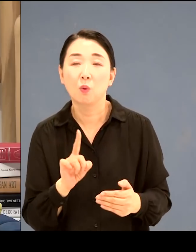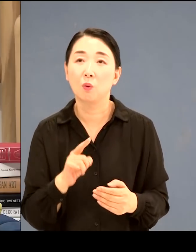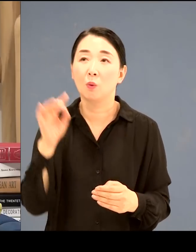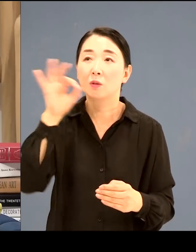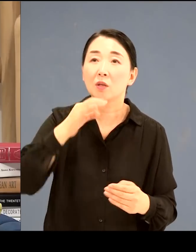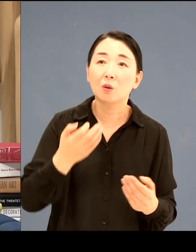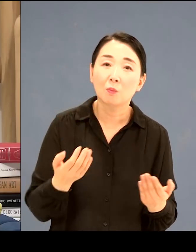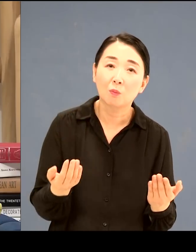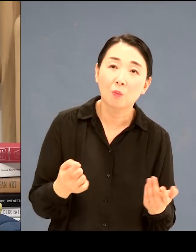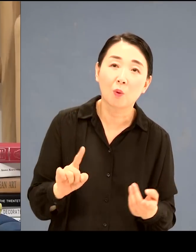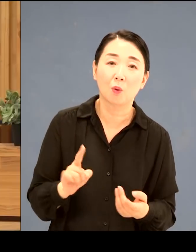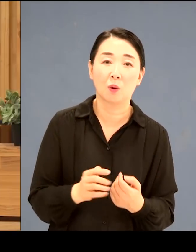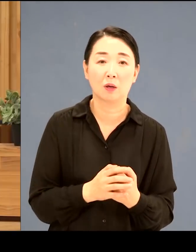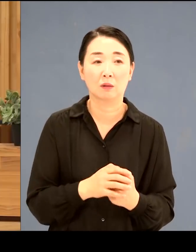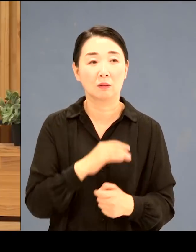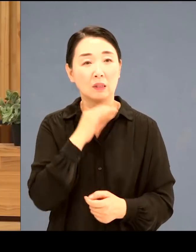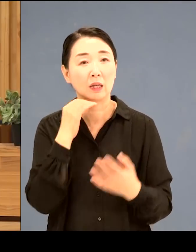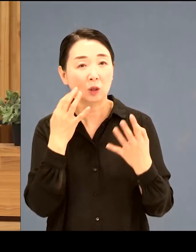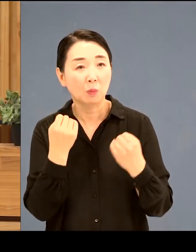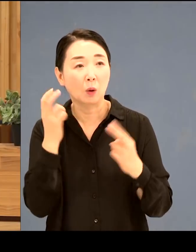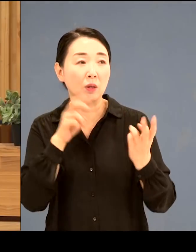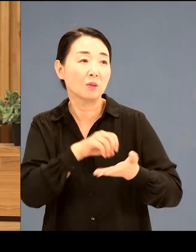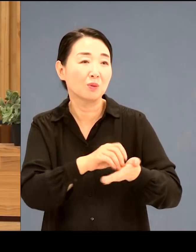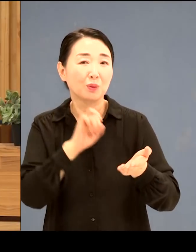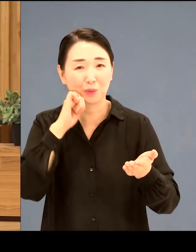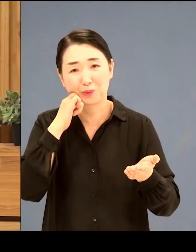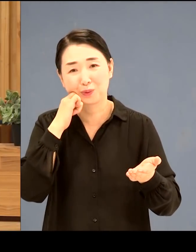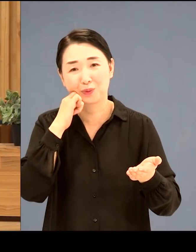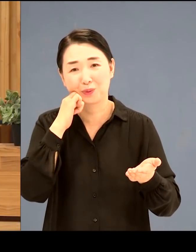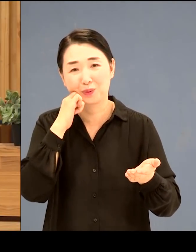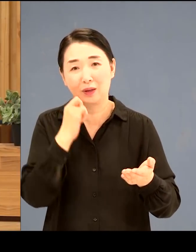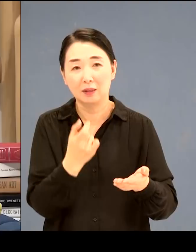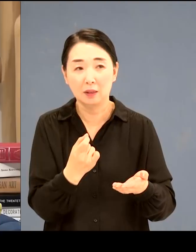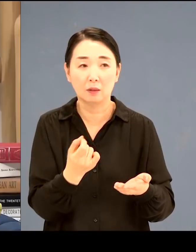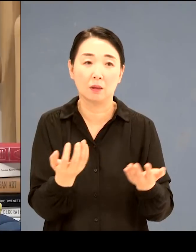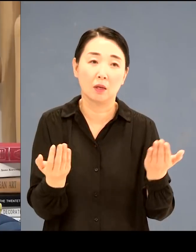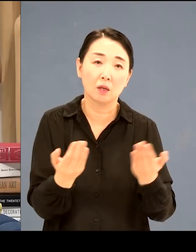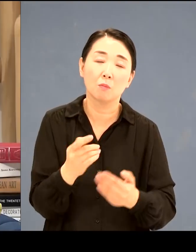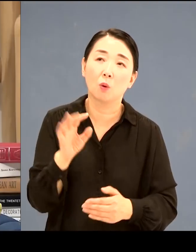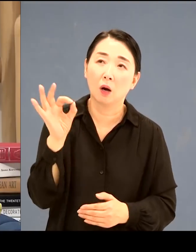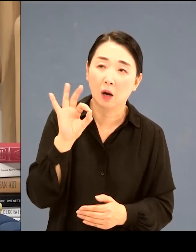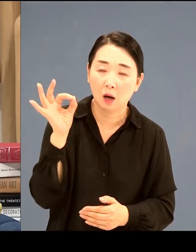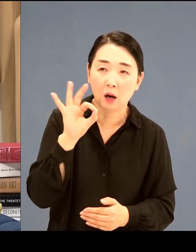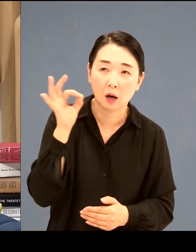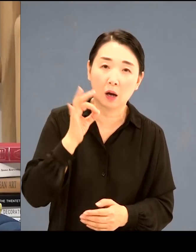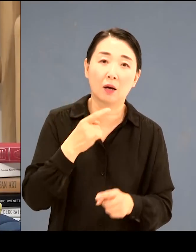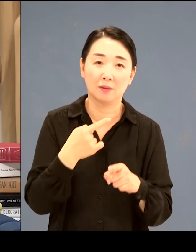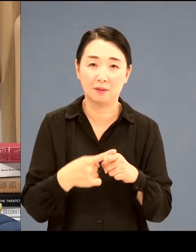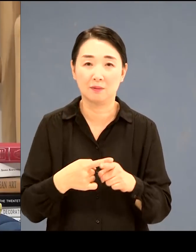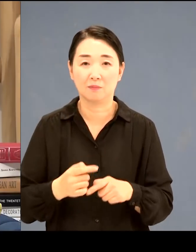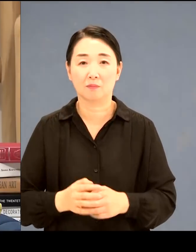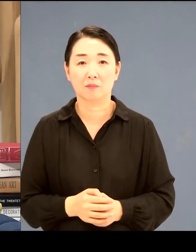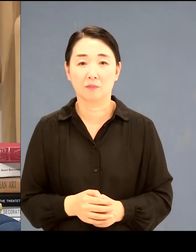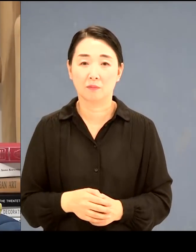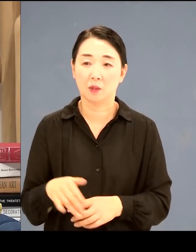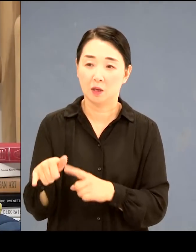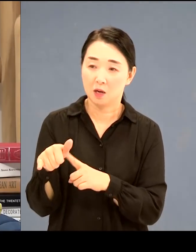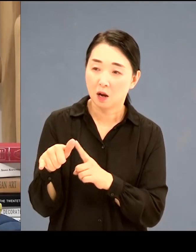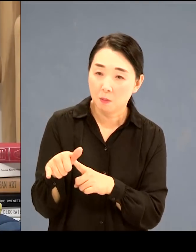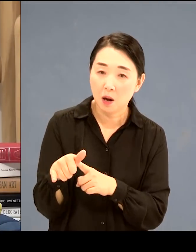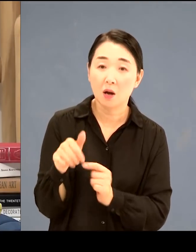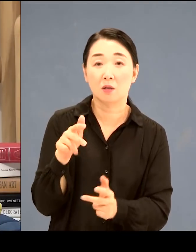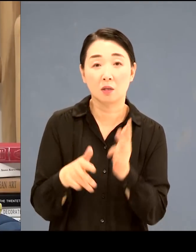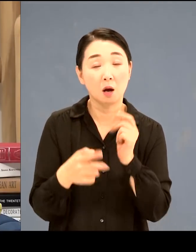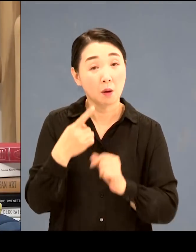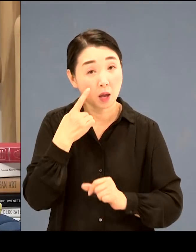나이도 많으니까 취직하기도 어렵고 그래서 무슨 일을 해야 될지 생각하다가 가방 비즈니스를